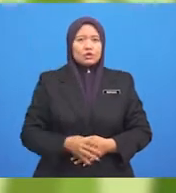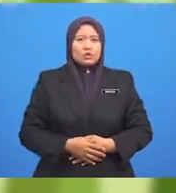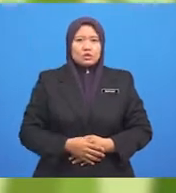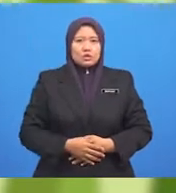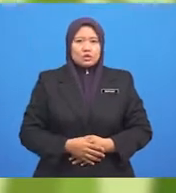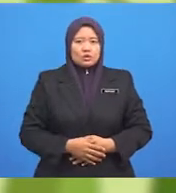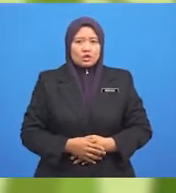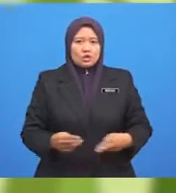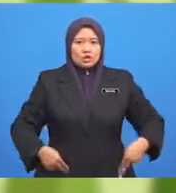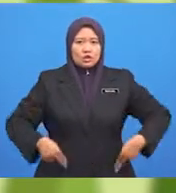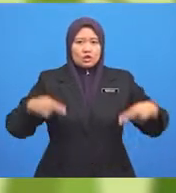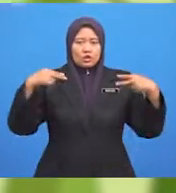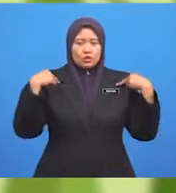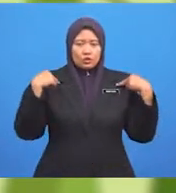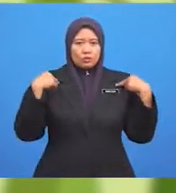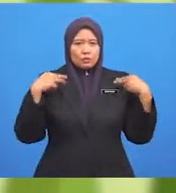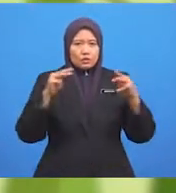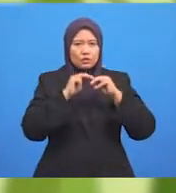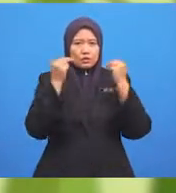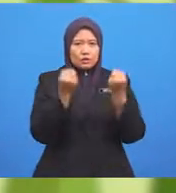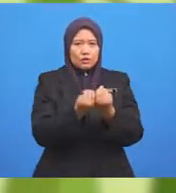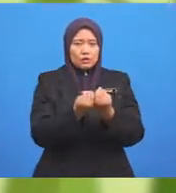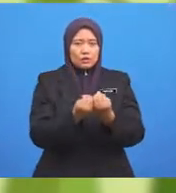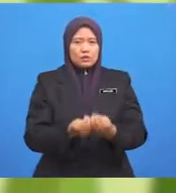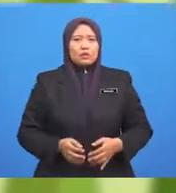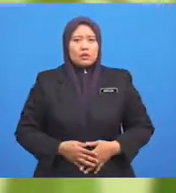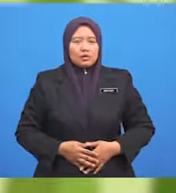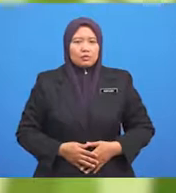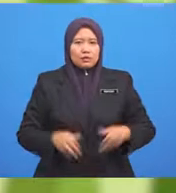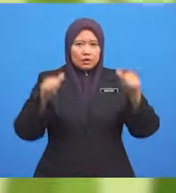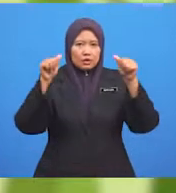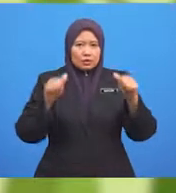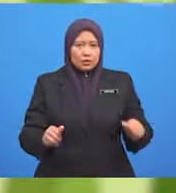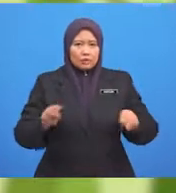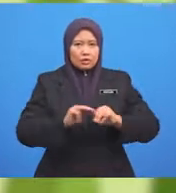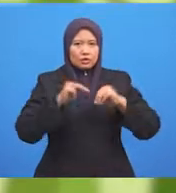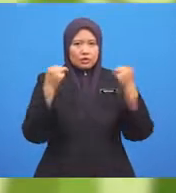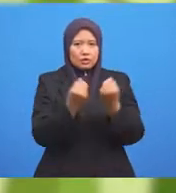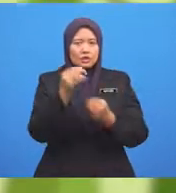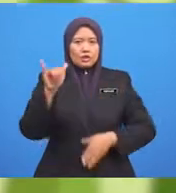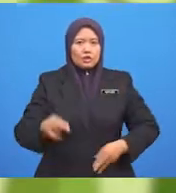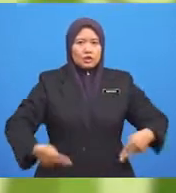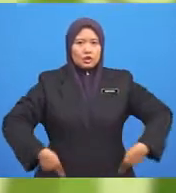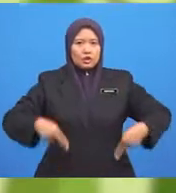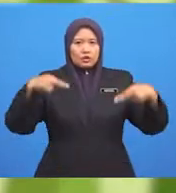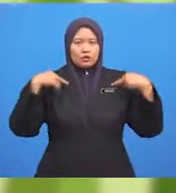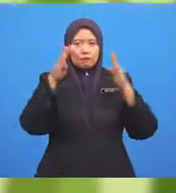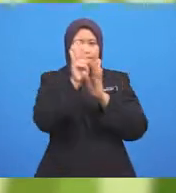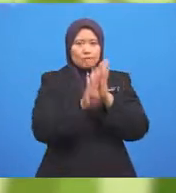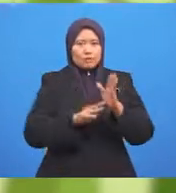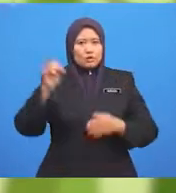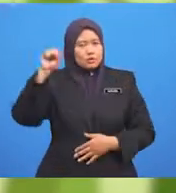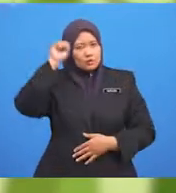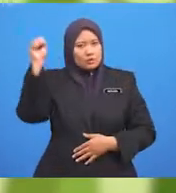bermasyarakat sebagai bersaudara. Persoalan ini pula terkandung dalam rangkap kedua, baris